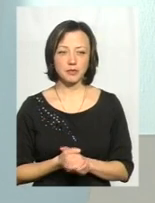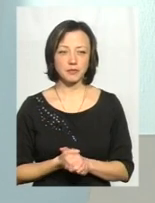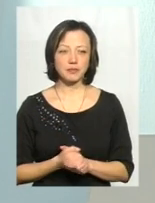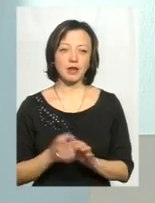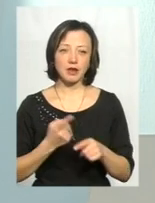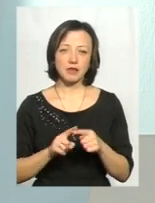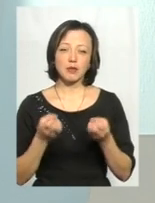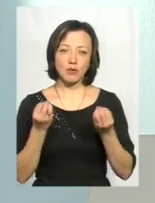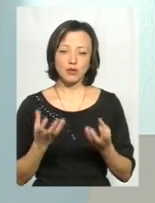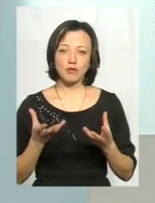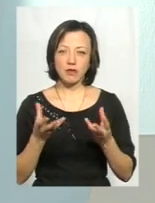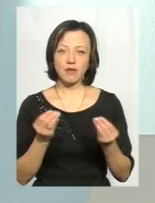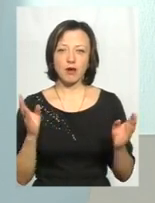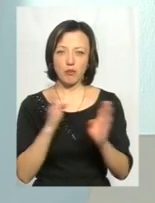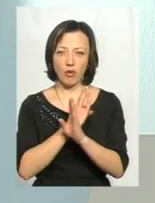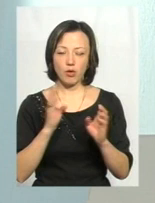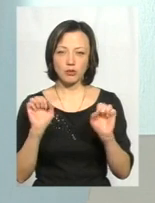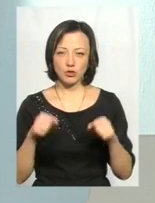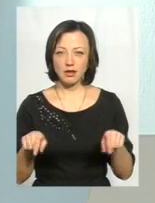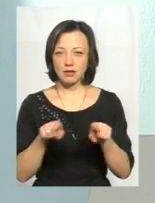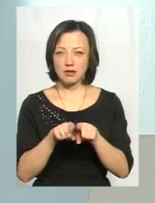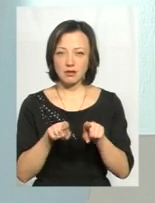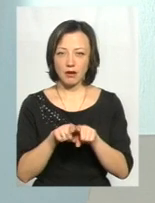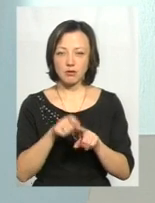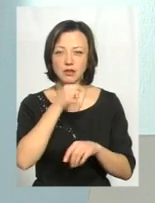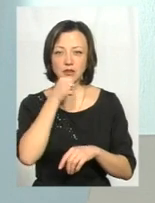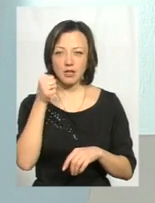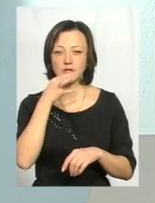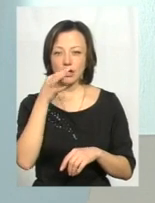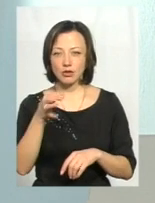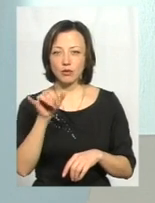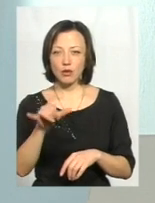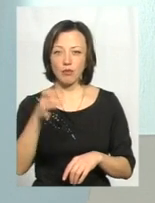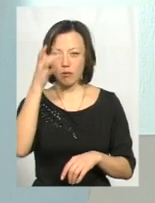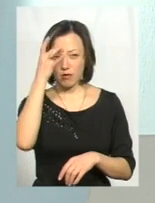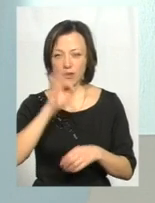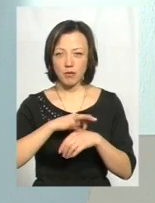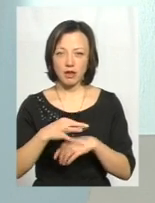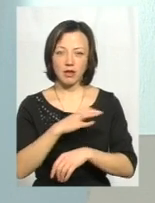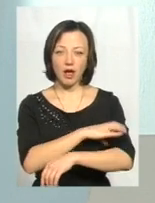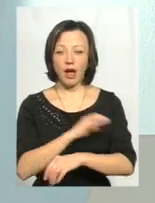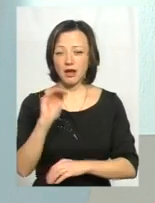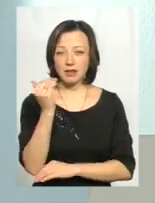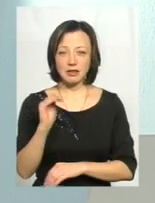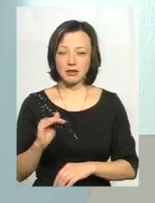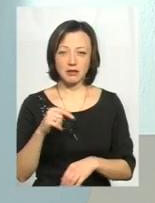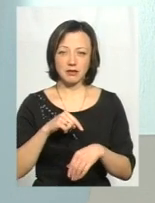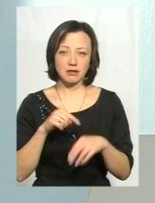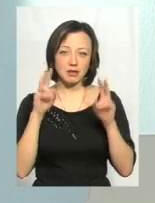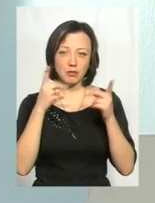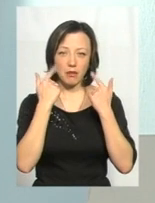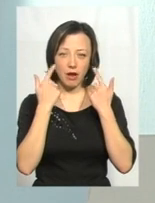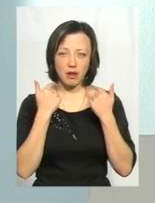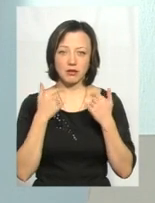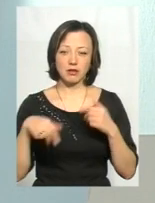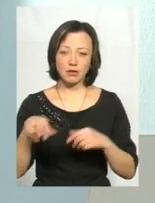це просто впливає на неї погода. Може так само, от старший скаже, що в нього там болить голова, в нього тиск, а дитина може просто плакати,